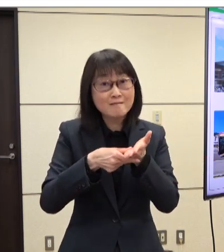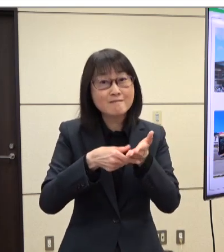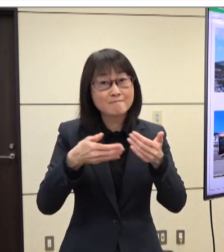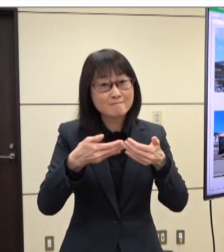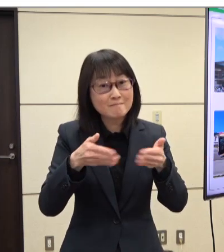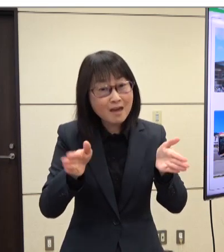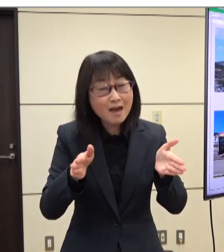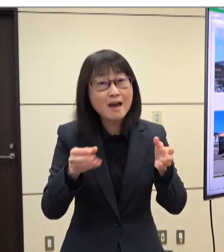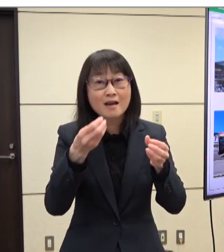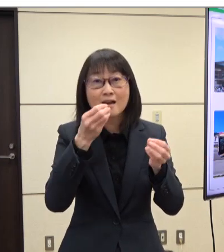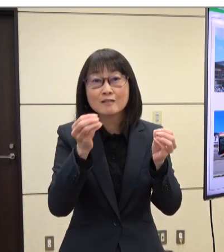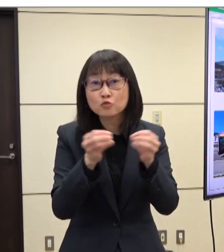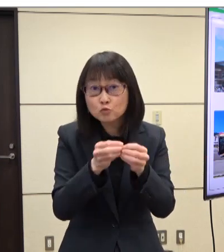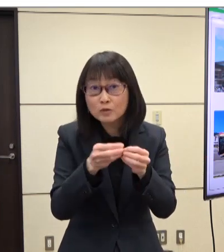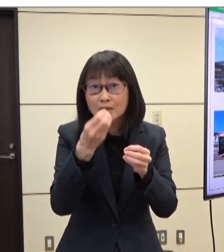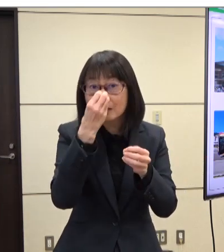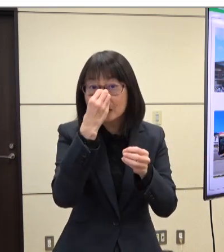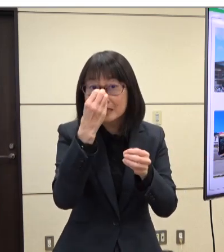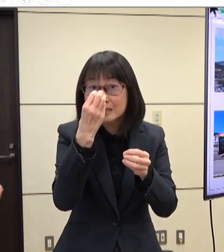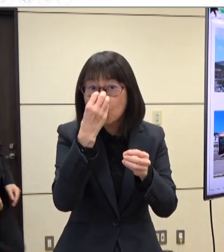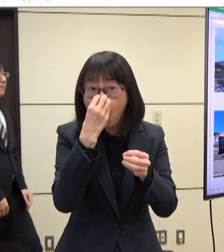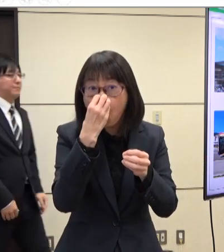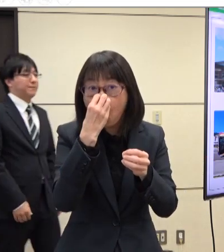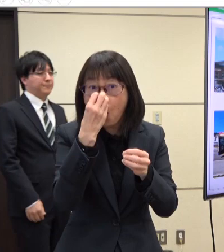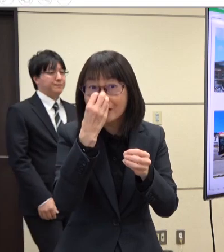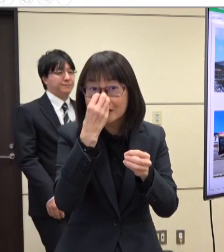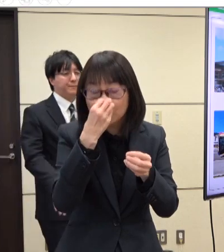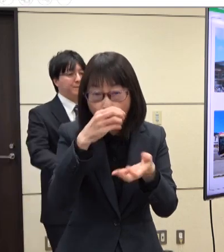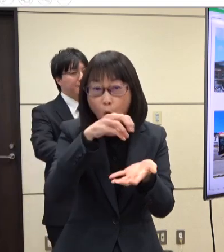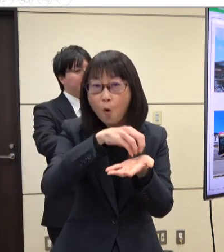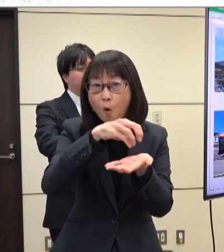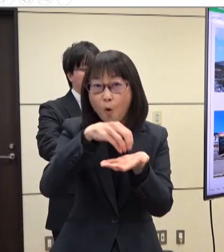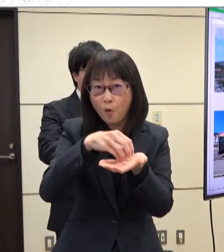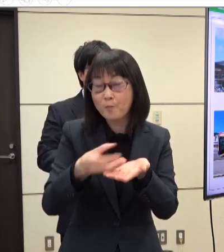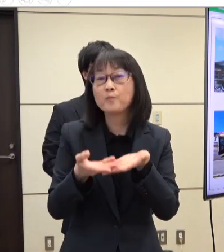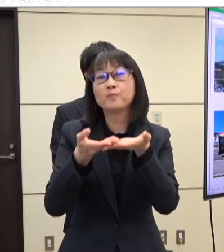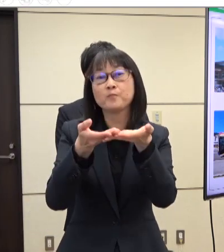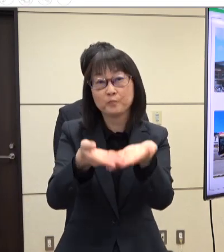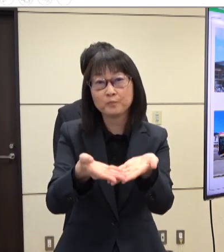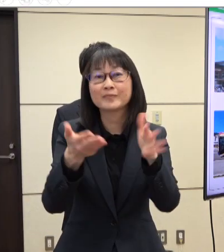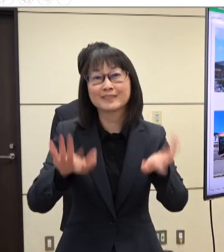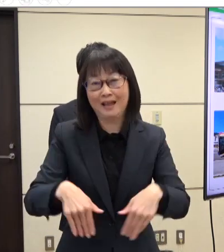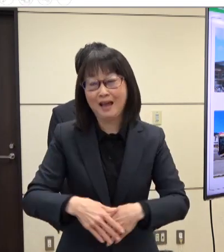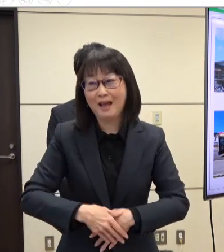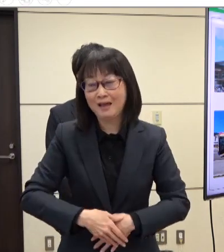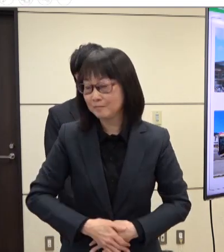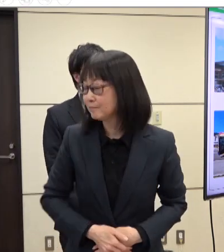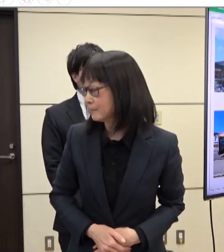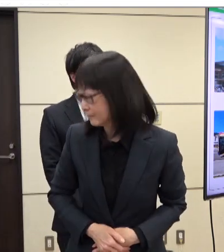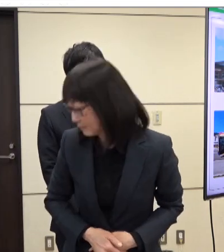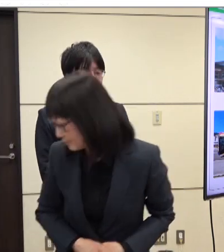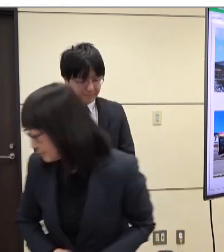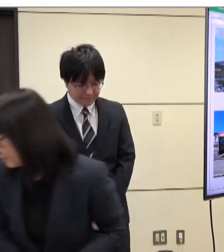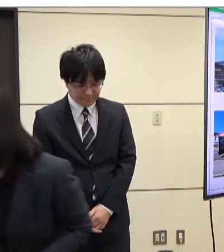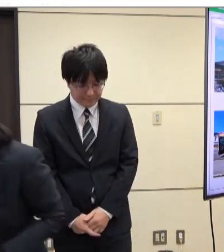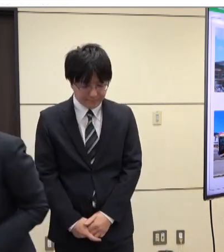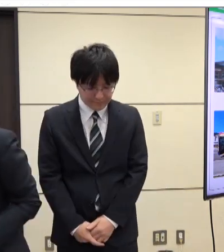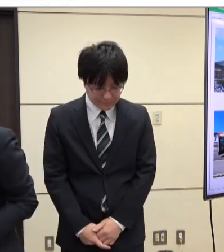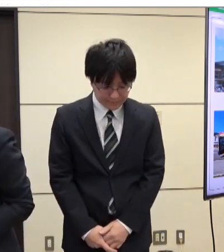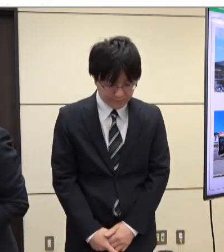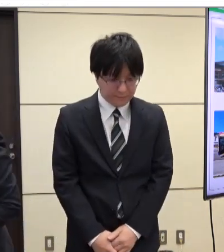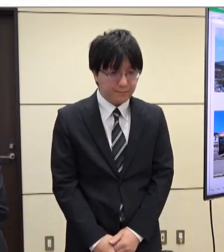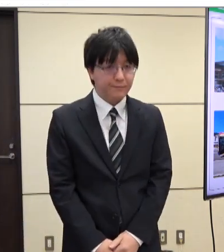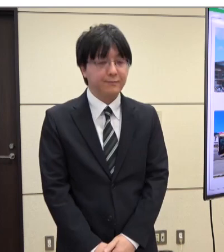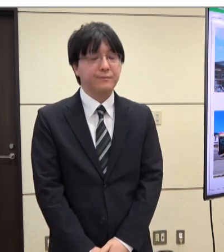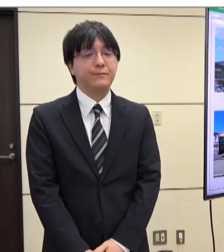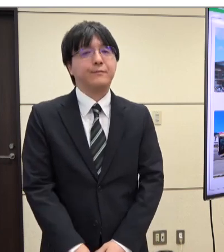して、取り組みを進めてますが、釉薬ベリーという新しい品種に関しても、 重点的にこちらで取り扱っているという